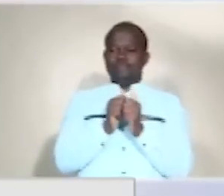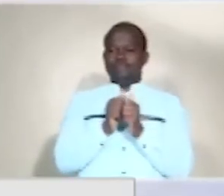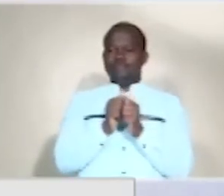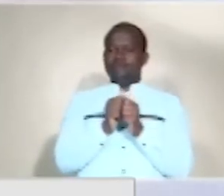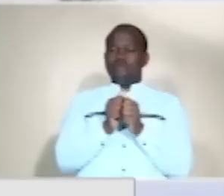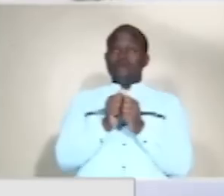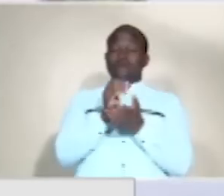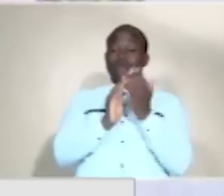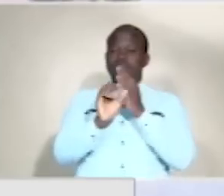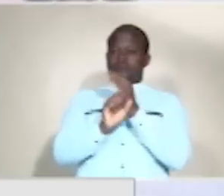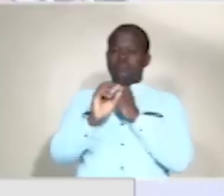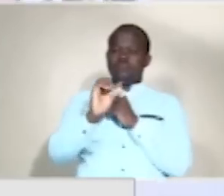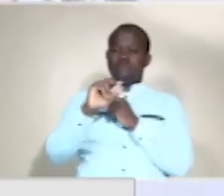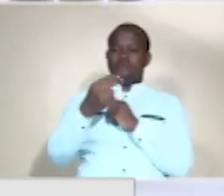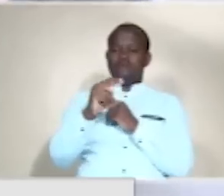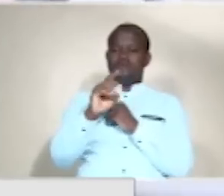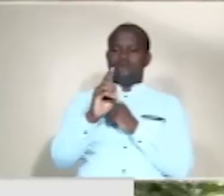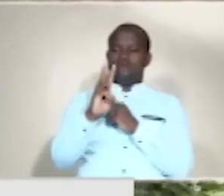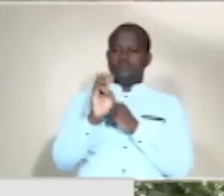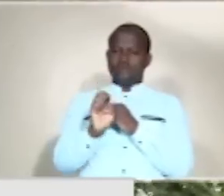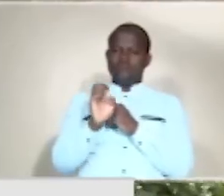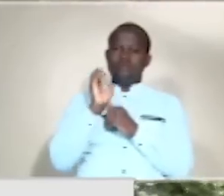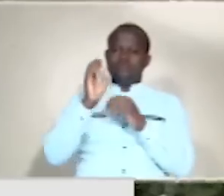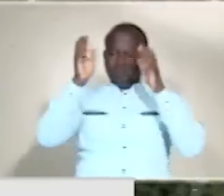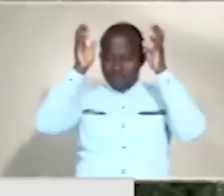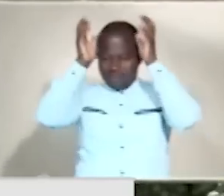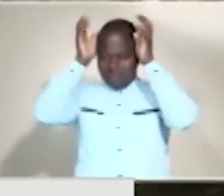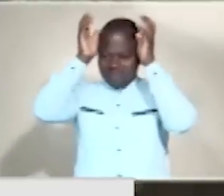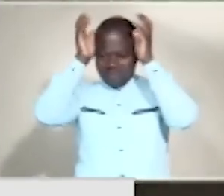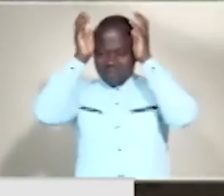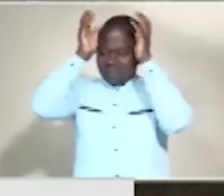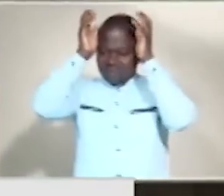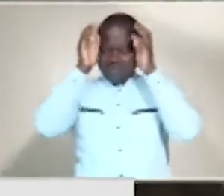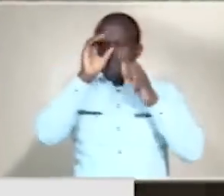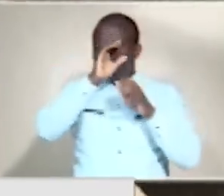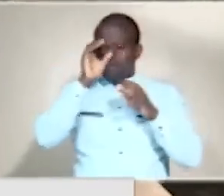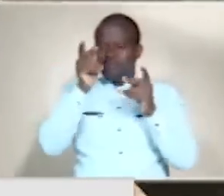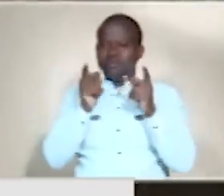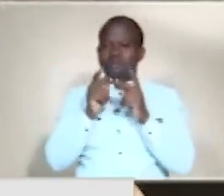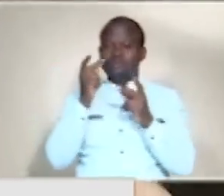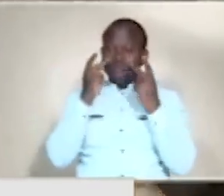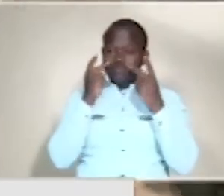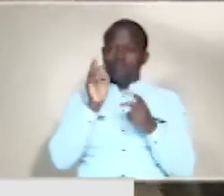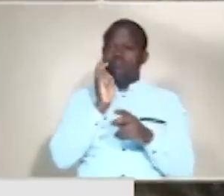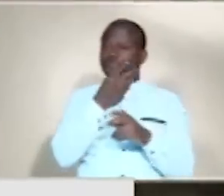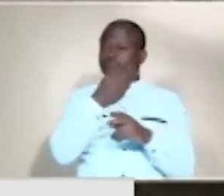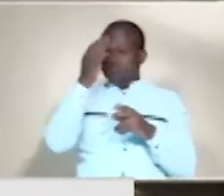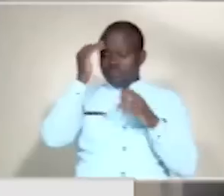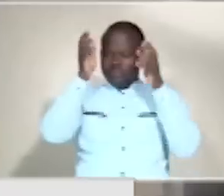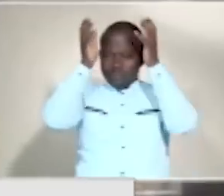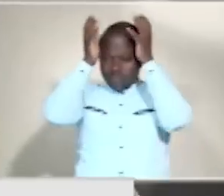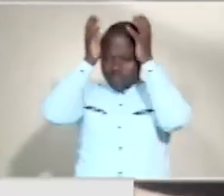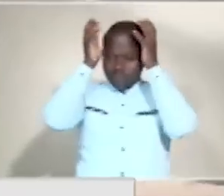byose by'imirenge ya Gihundwe na Kamembe amajerekani ntava ku mitwe, ni ukwirirwa bashakisha hari agasoko hose ngo